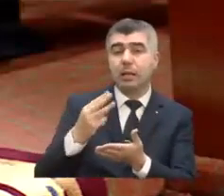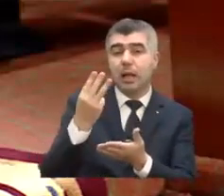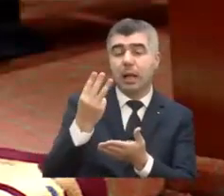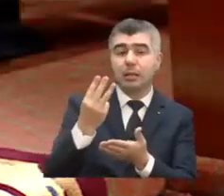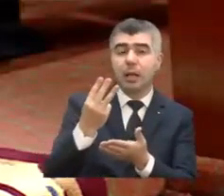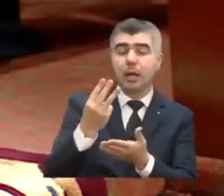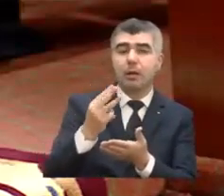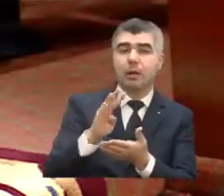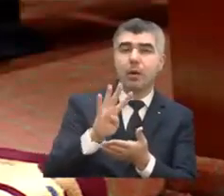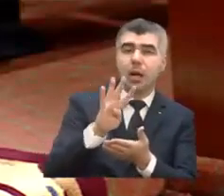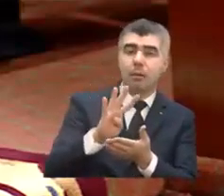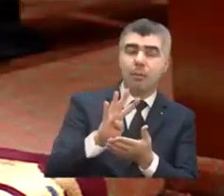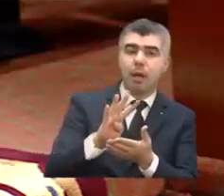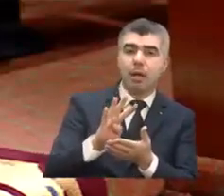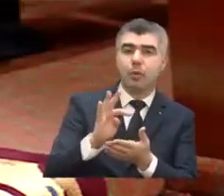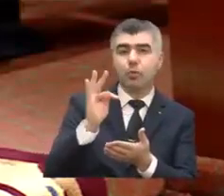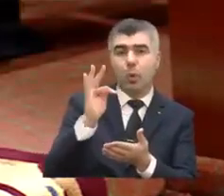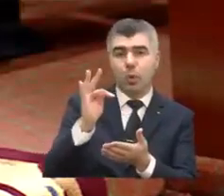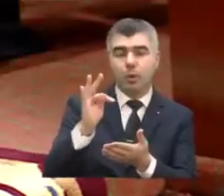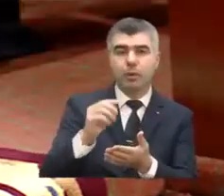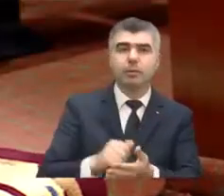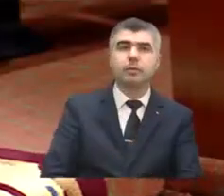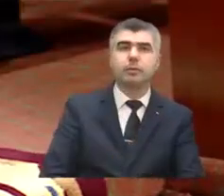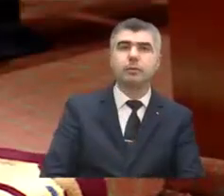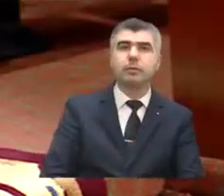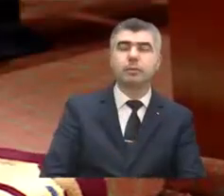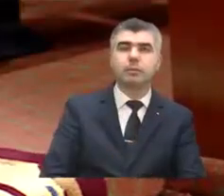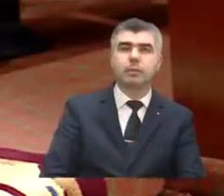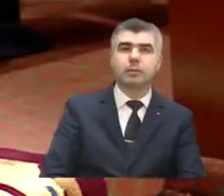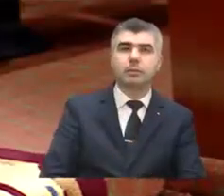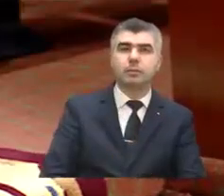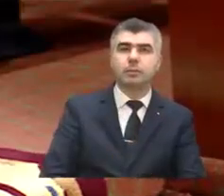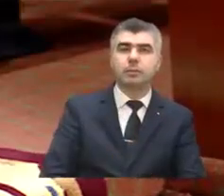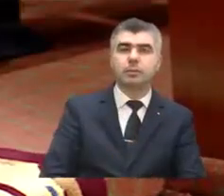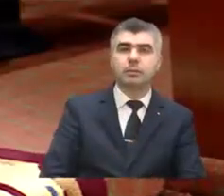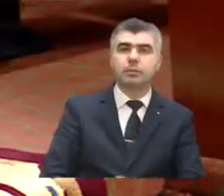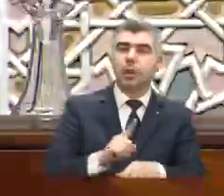3 طن ونصف. شكرا سيد.